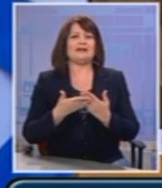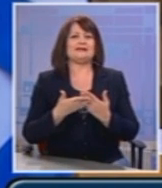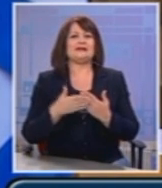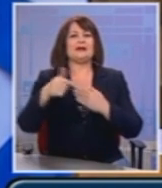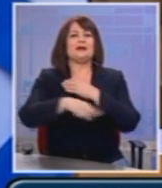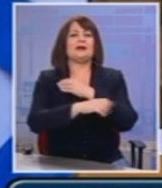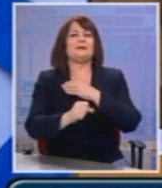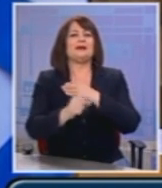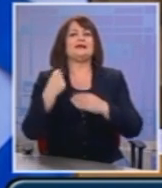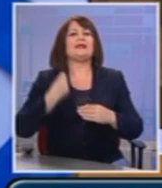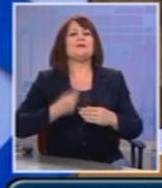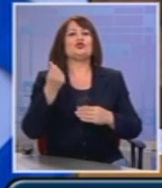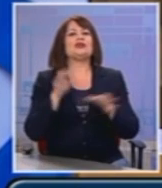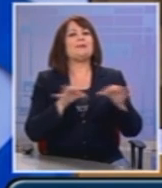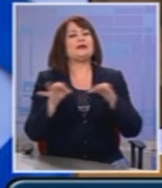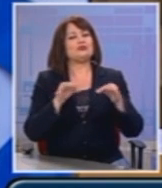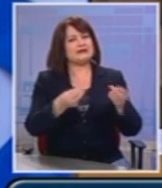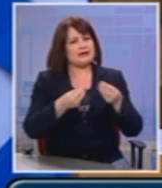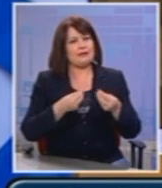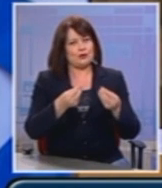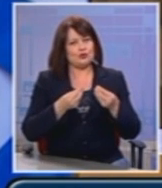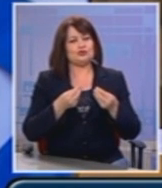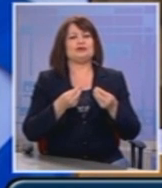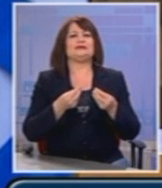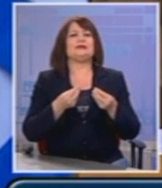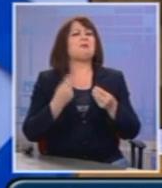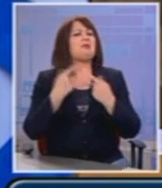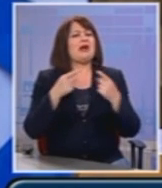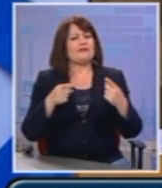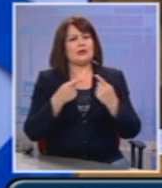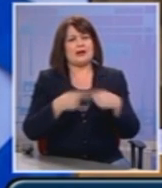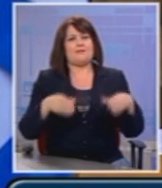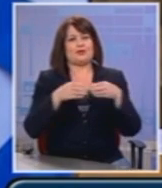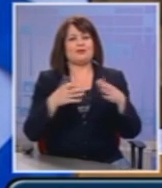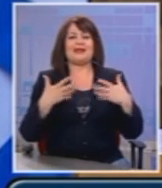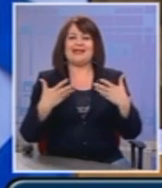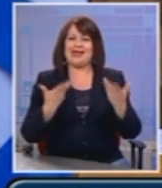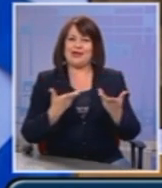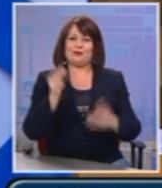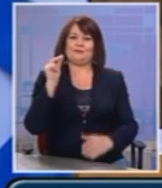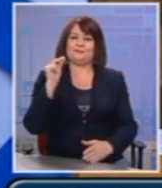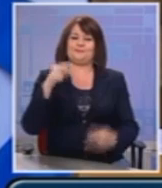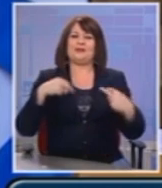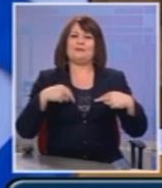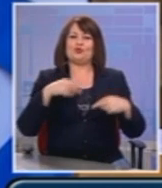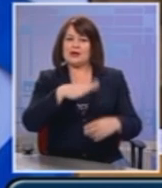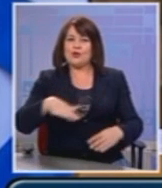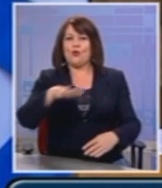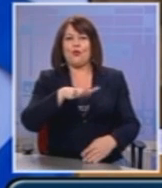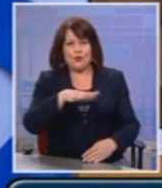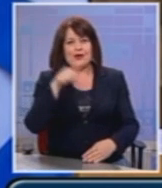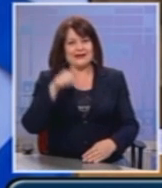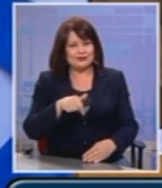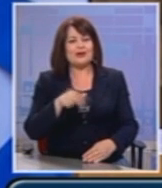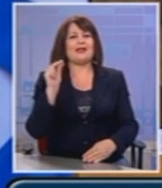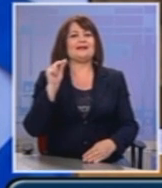γραμματεία δημόσιας περιουσίας στο έργο της επιτροπής χαίρομαι που αφού δεσμεύσουμε τους υπουργούς όλους έχουμε αρχίσει και